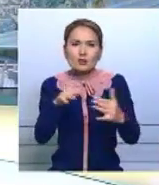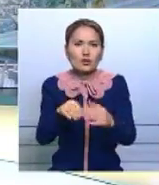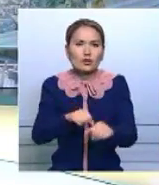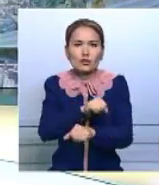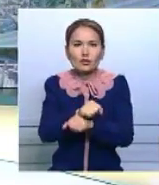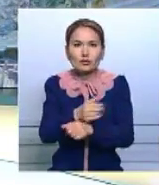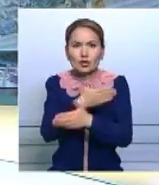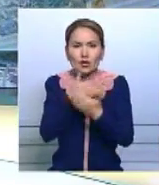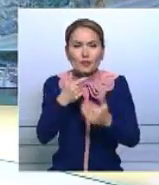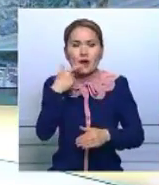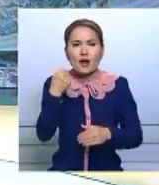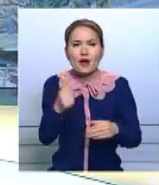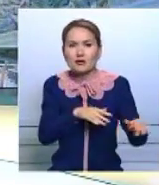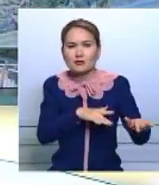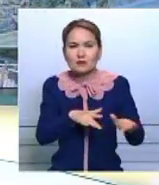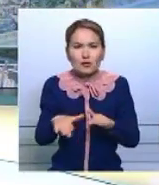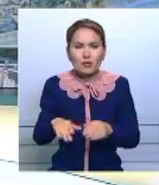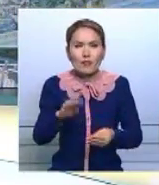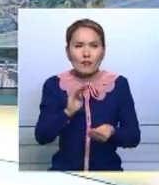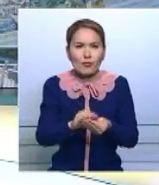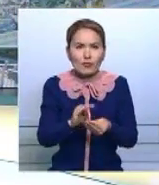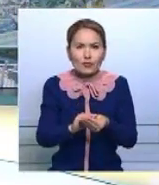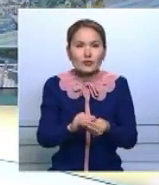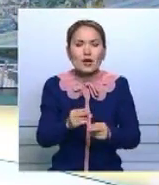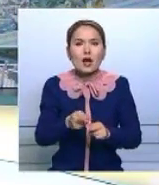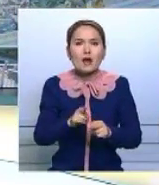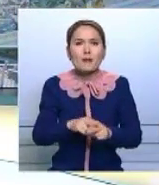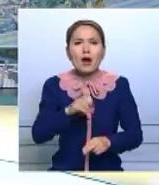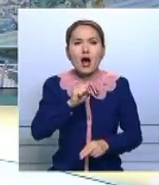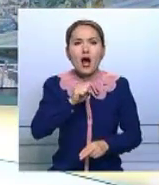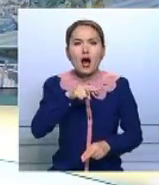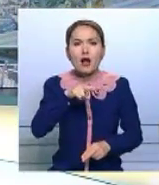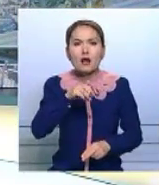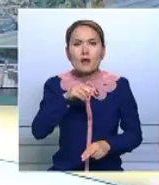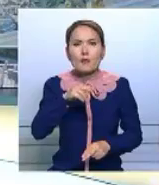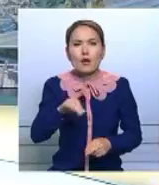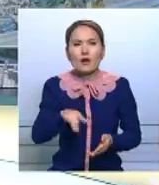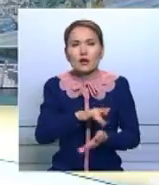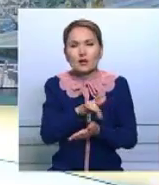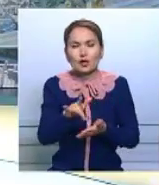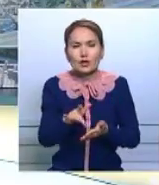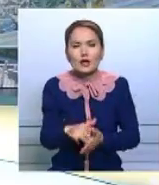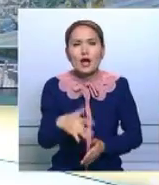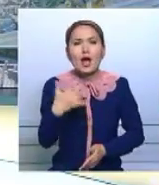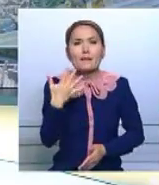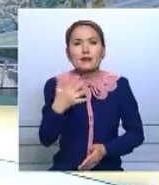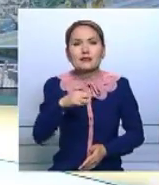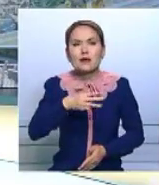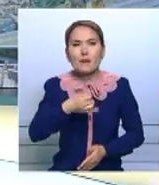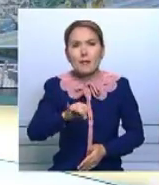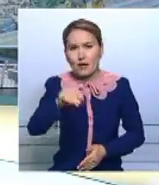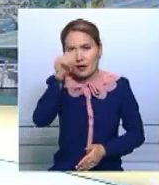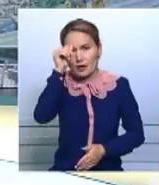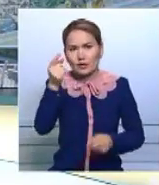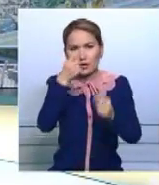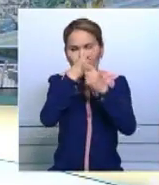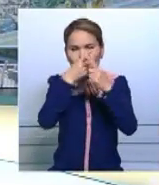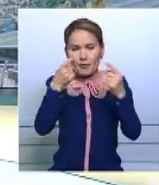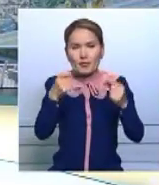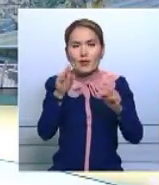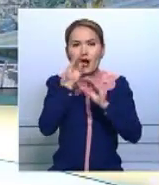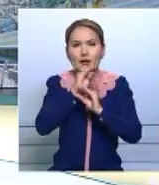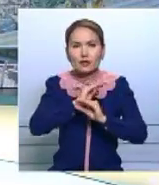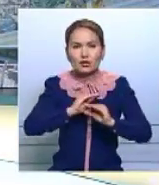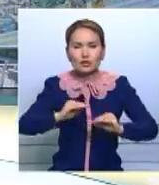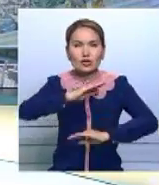аймақтарда әскери қимылдар әлде жалғасып жатыр. Солардың бірі Алеппо қаласы. Мұнда 5 мамырда жарияланған тыныштық тәртібі